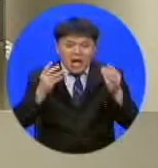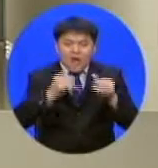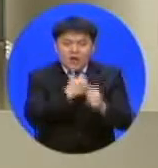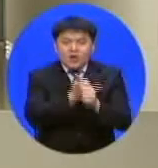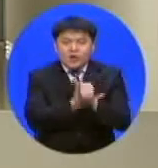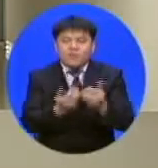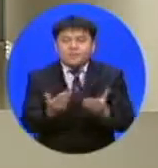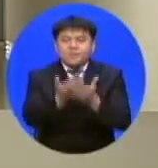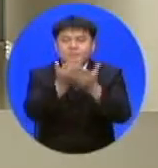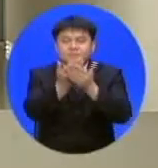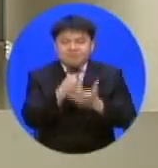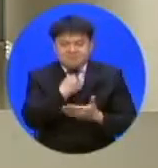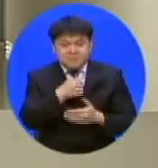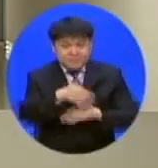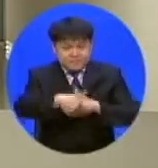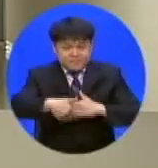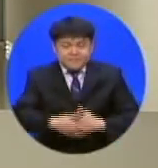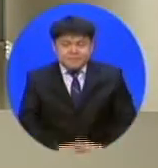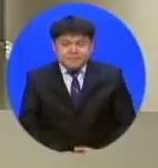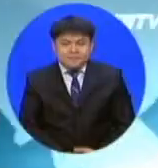아동인권선진국으로 거듭나겠다는 계획입니다.